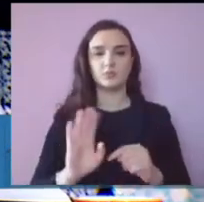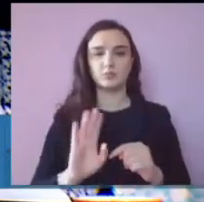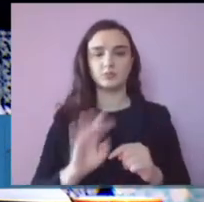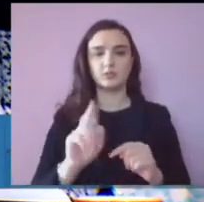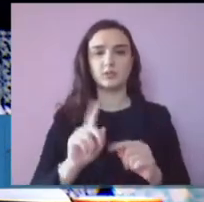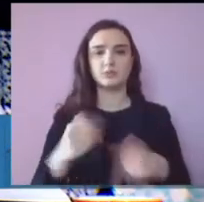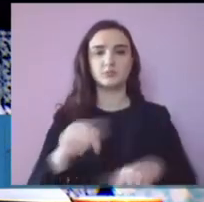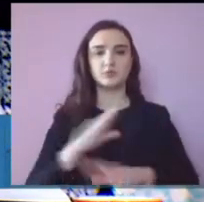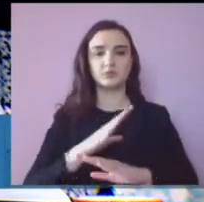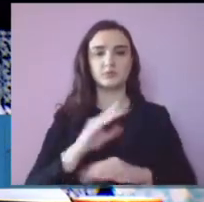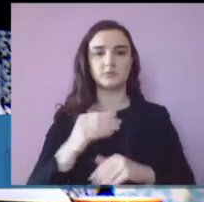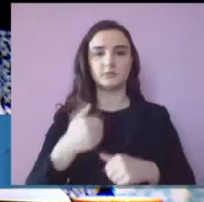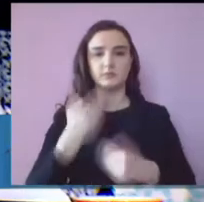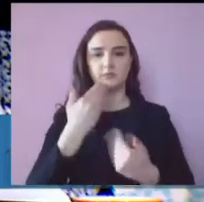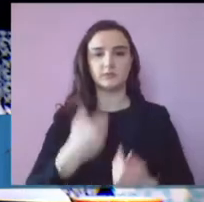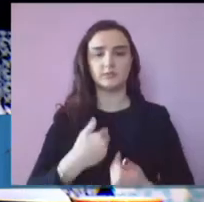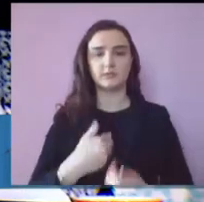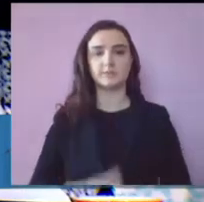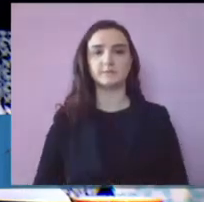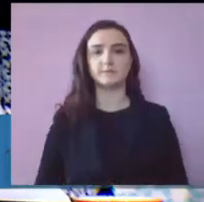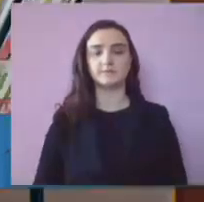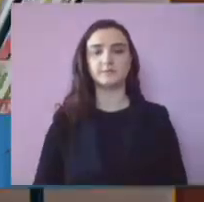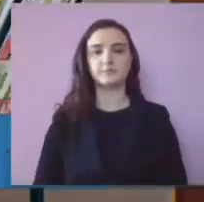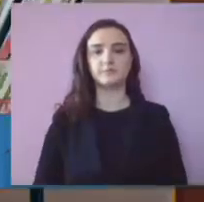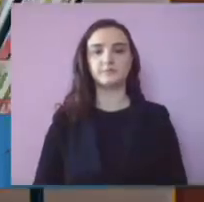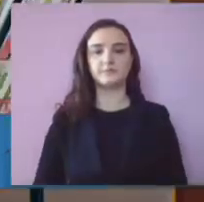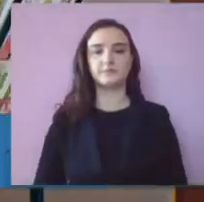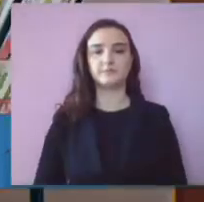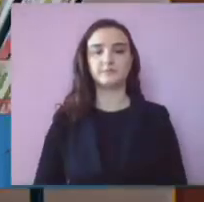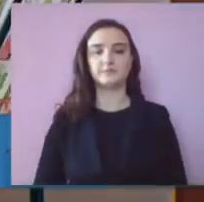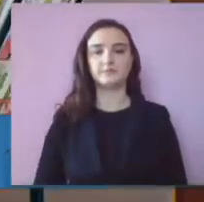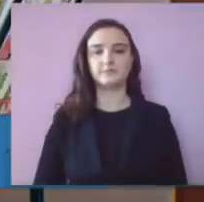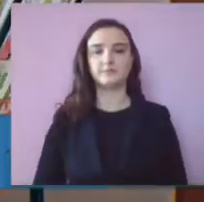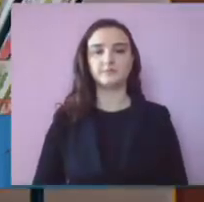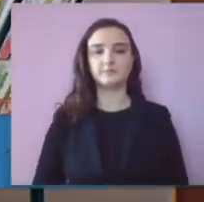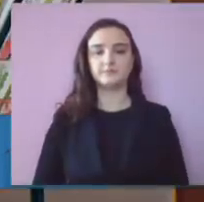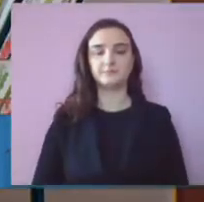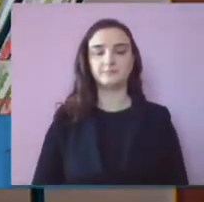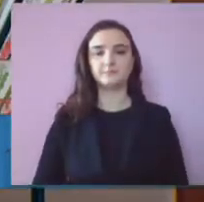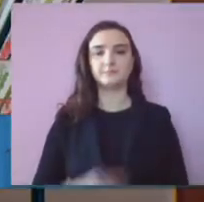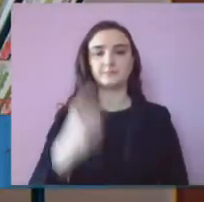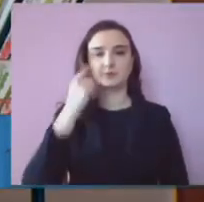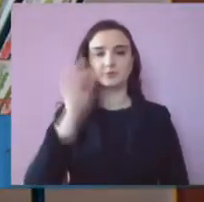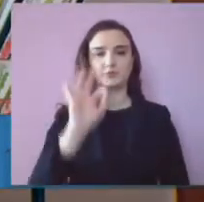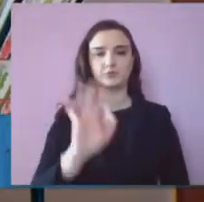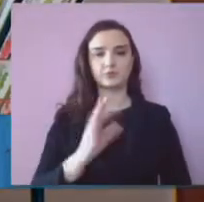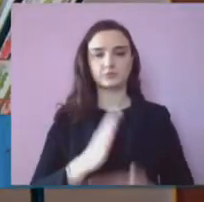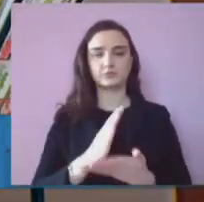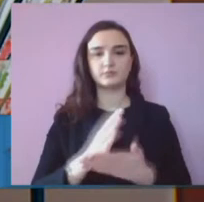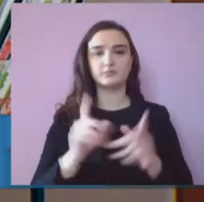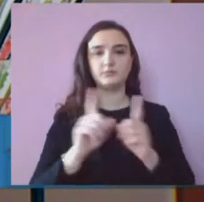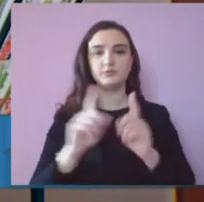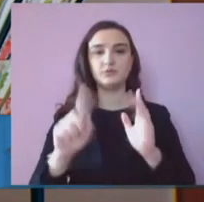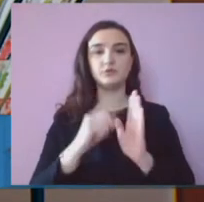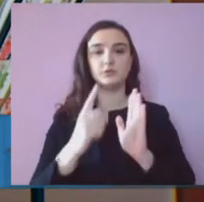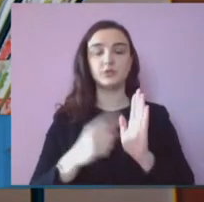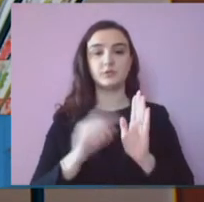თო გვეკითხება. დიდი მადლობა. ვფიქრობ, ხშირად არის ხოლმე ასეთ შეკითხვები.